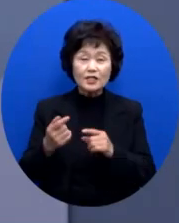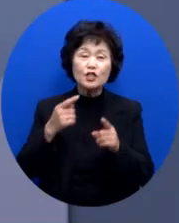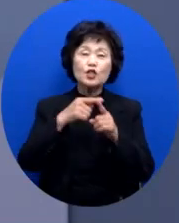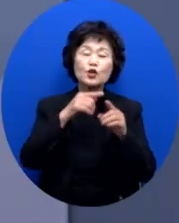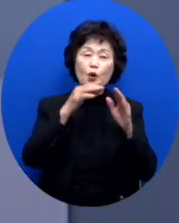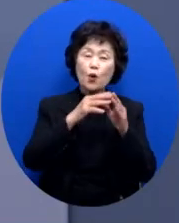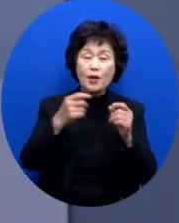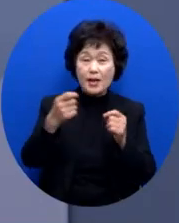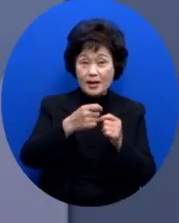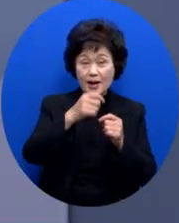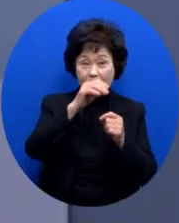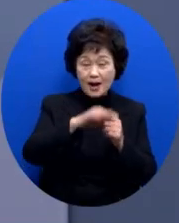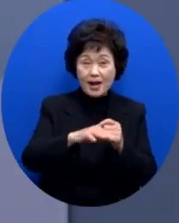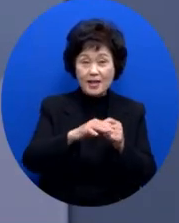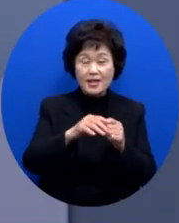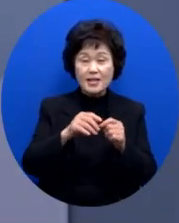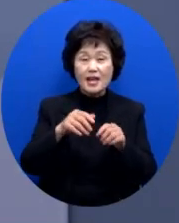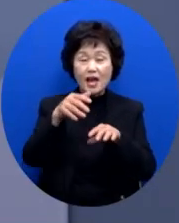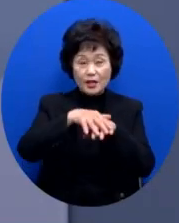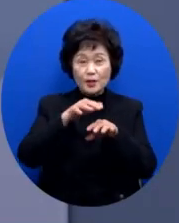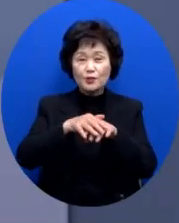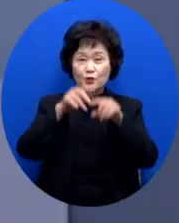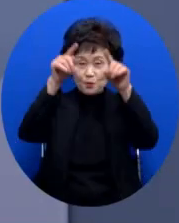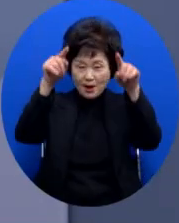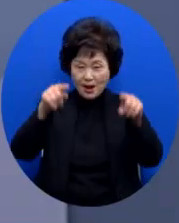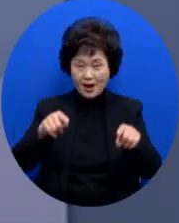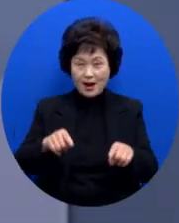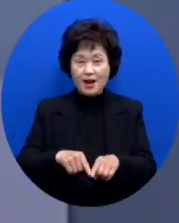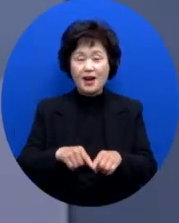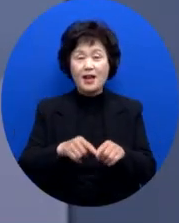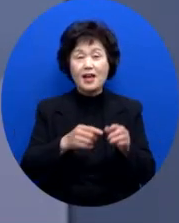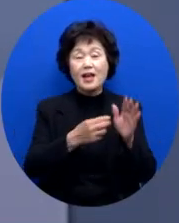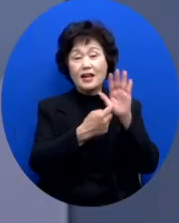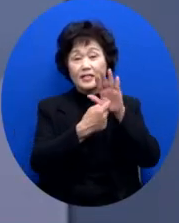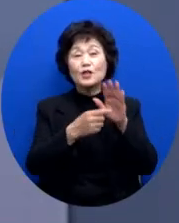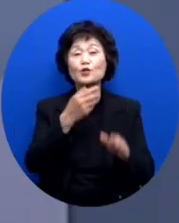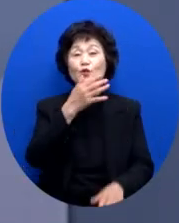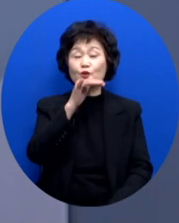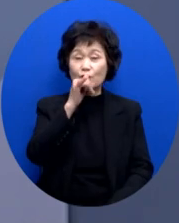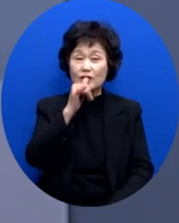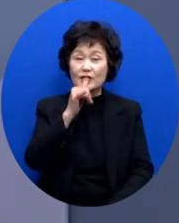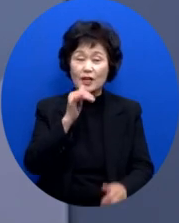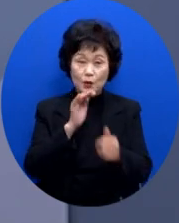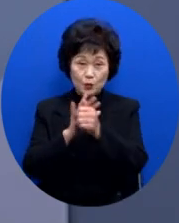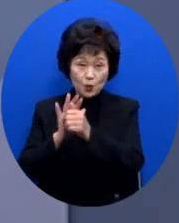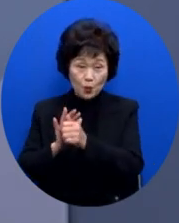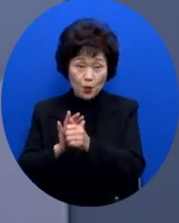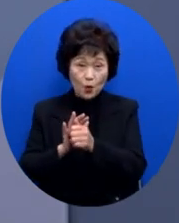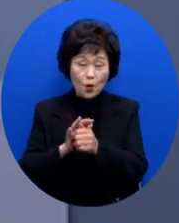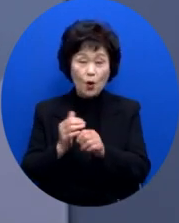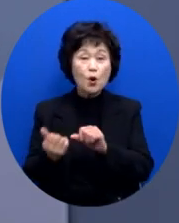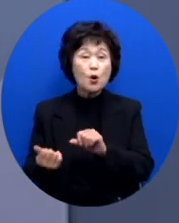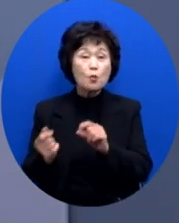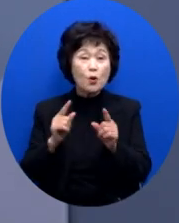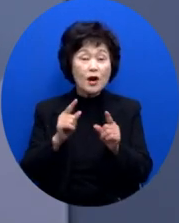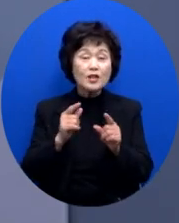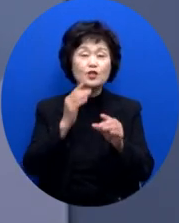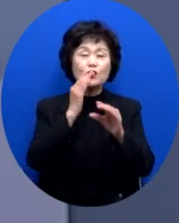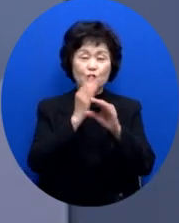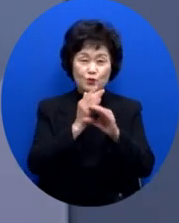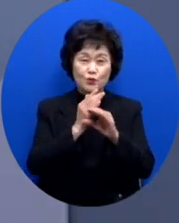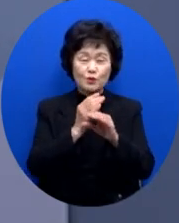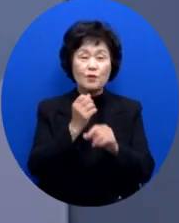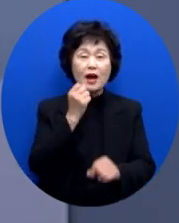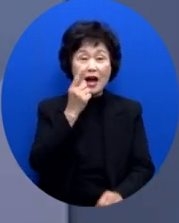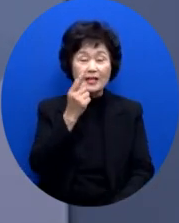수 있도록 그래서 교회에서 지원을 하고, 그리고 이 배너는 부활절을 중심으로 해서 한달 정도 이렇게